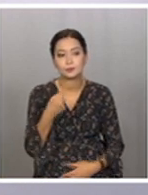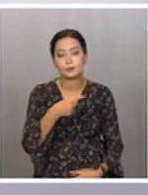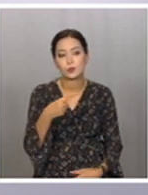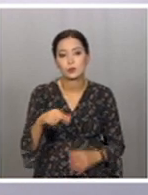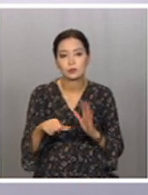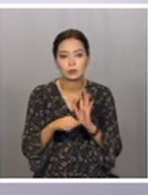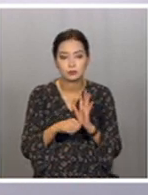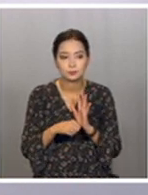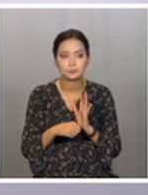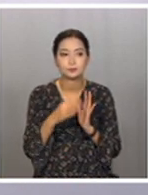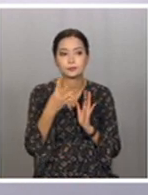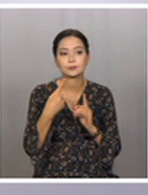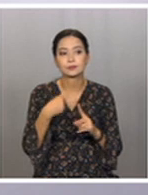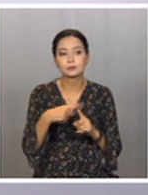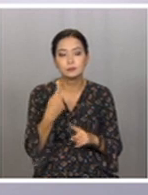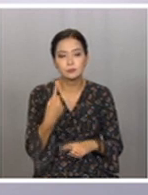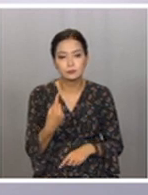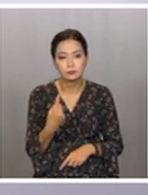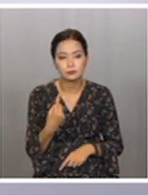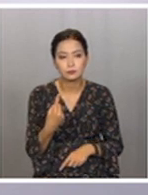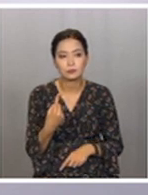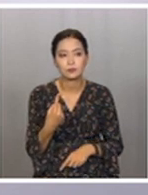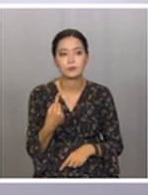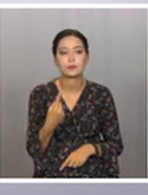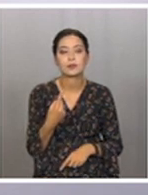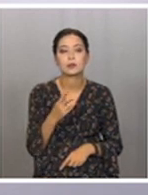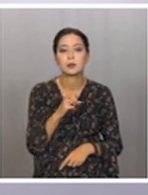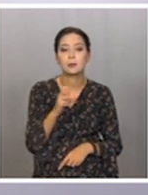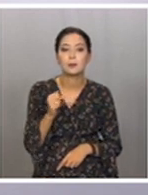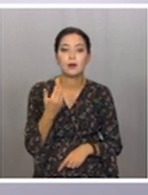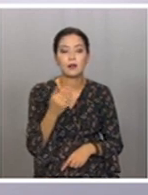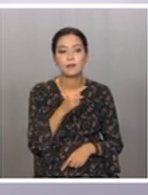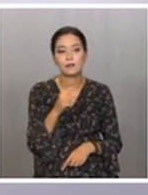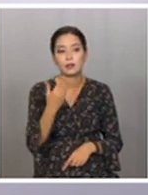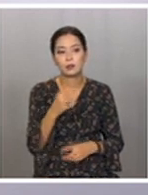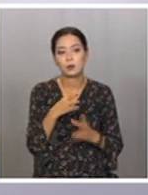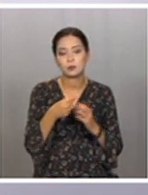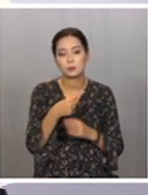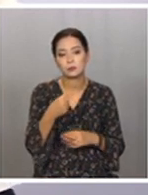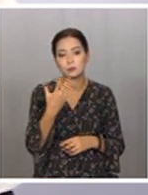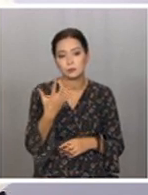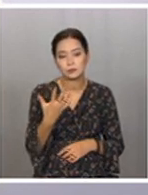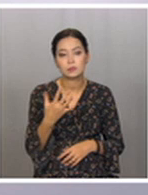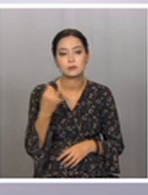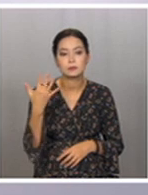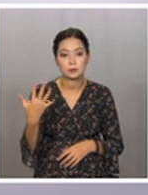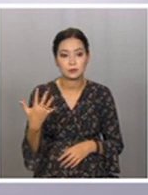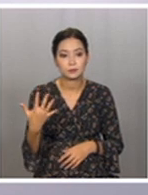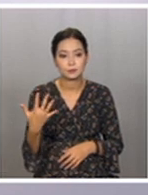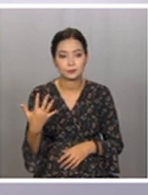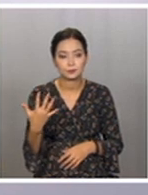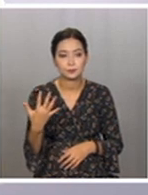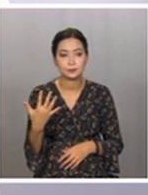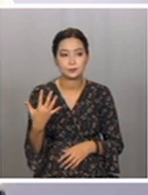6, 4 қосылған 1 болды. Сонда Б А векторының X минус 5, Y 5 шықты. Келесі